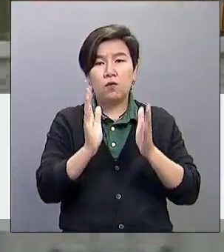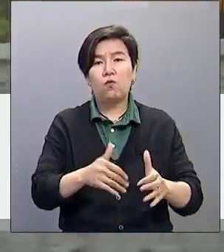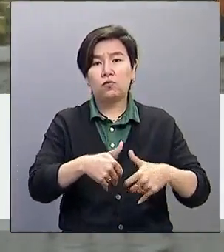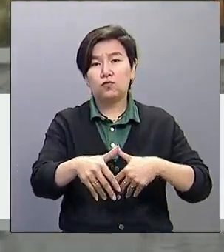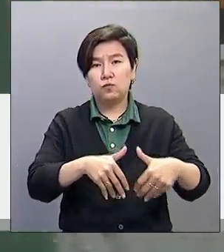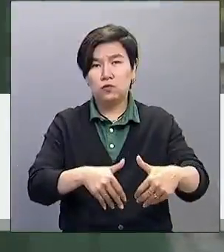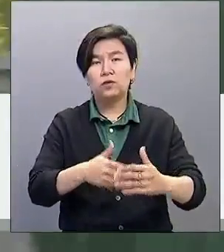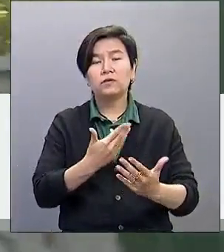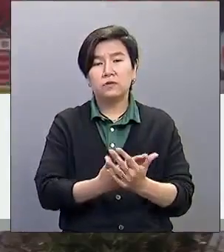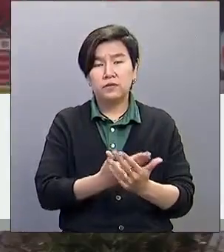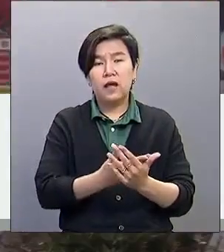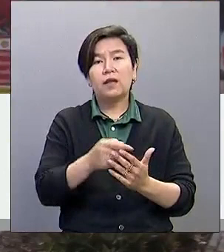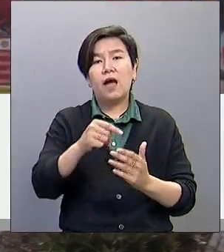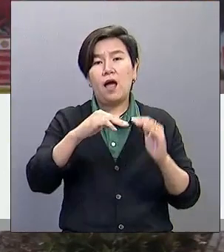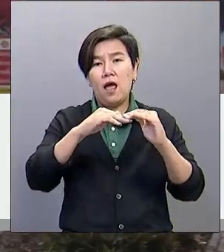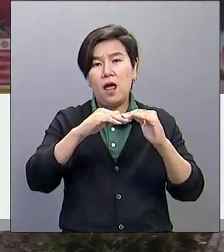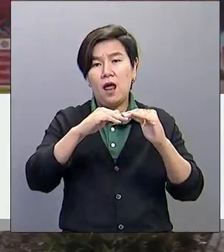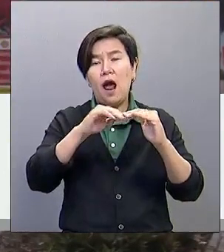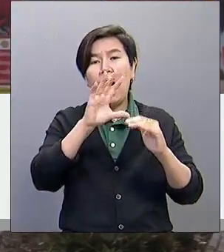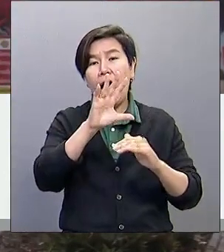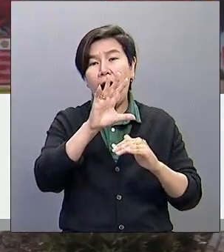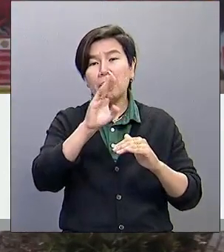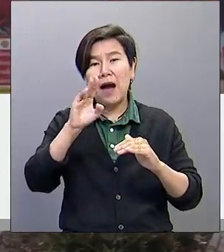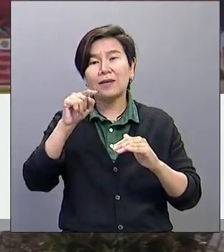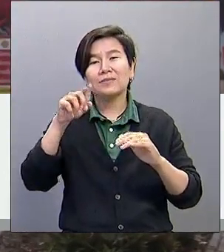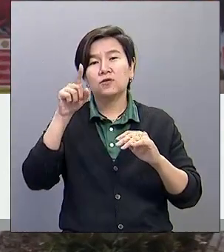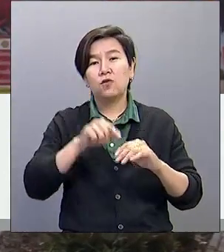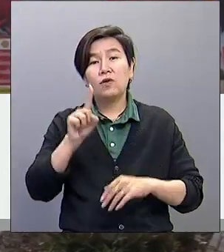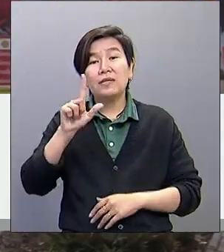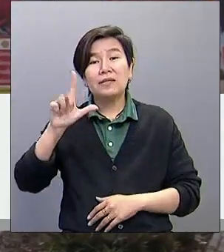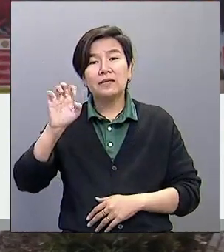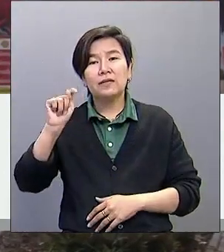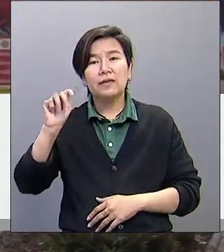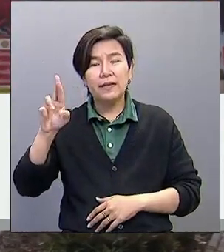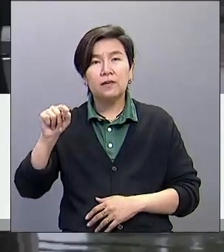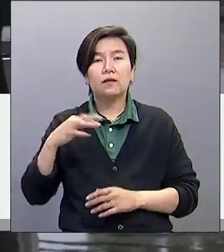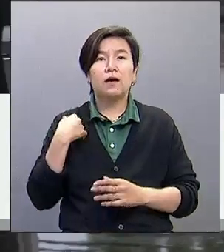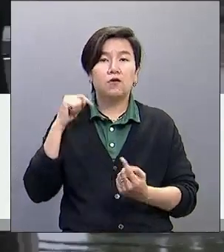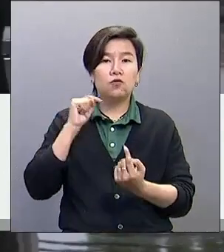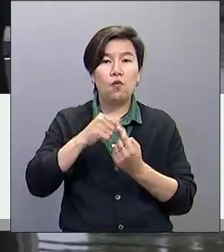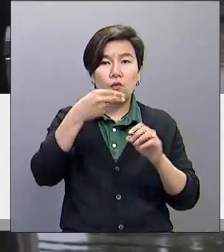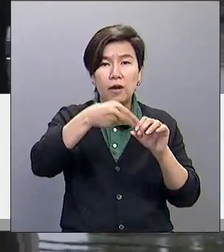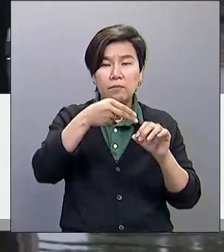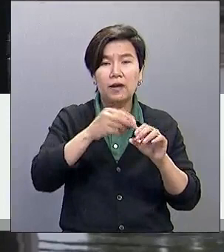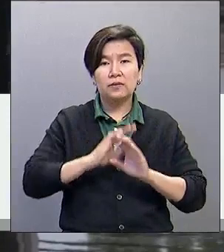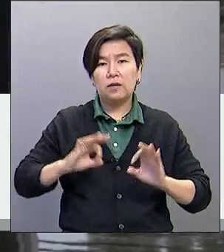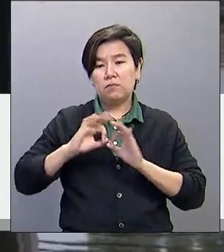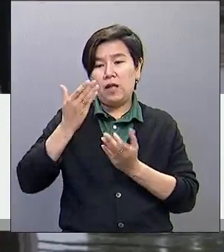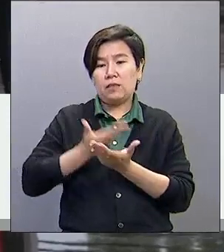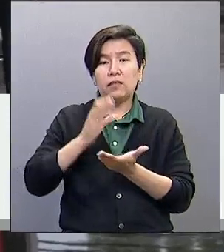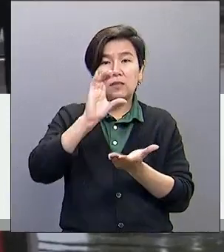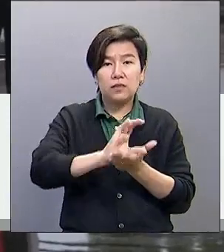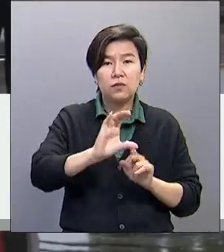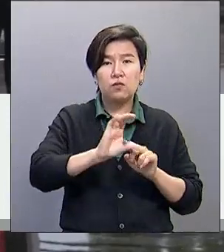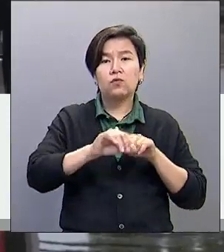ประชาชนโดยเสนอความเห็นว่าให้กองทุนน้ำมันเชื้อเพลิงพิจารณาการบริหารจัดการการเสถียรภาพของ